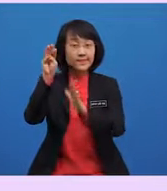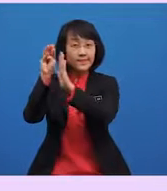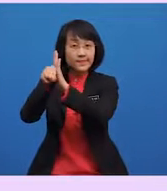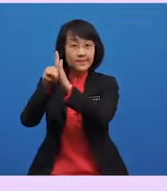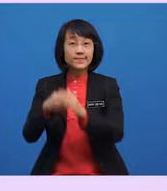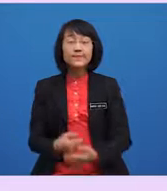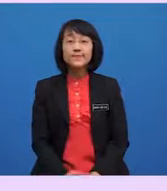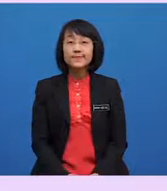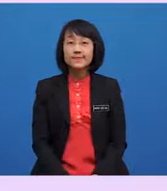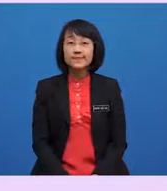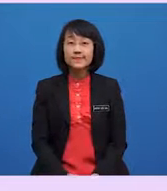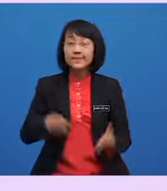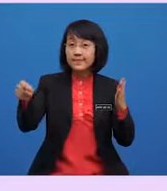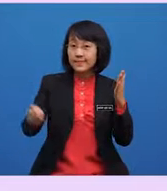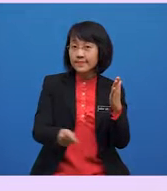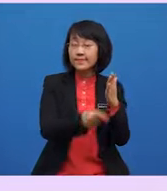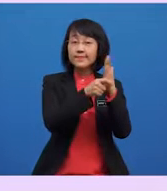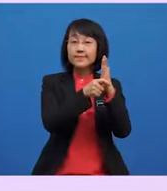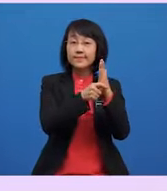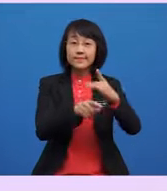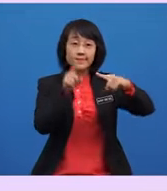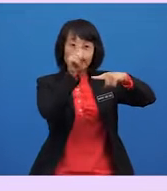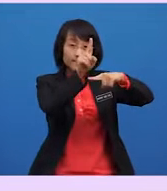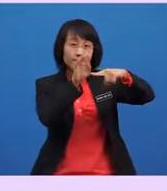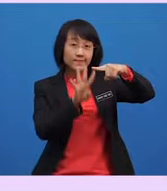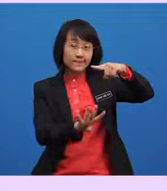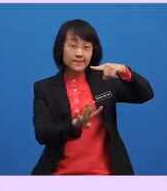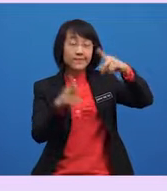6/60 minit tambah